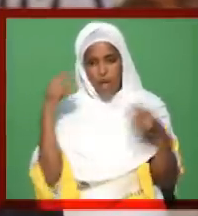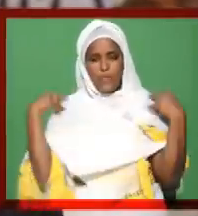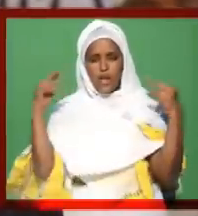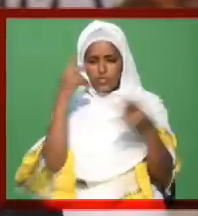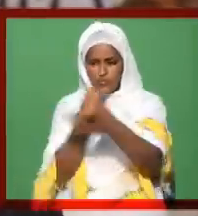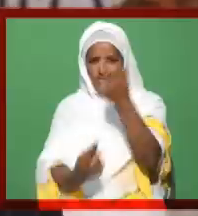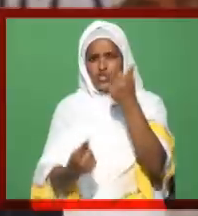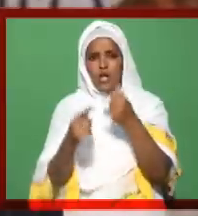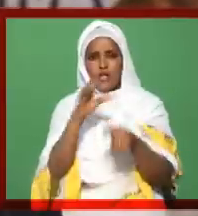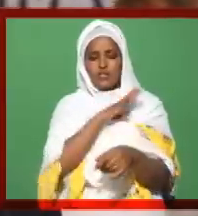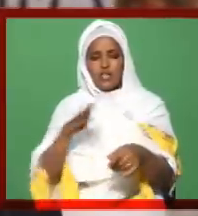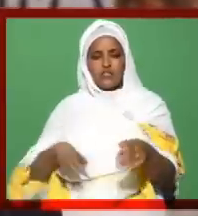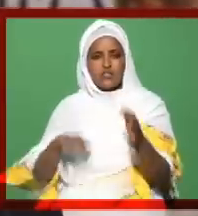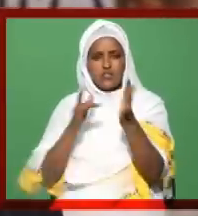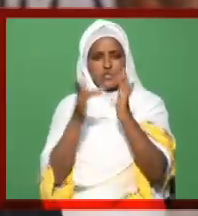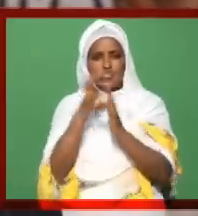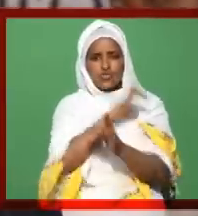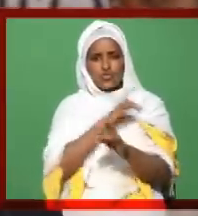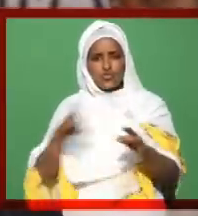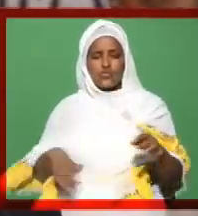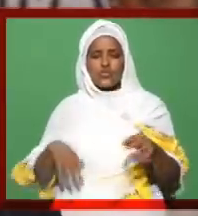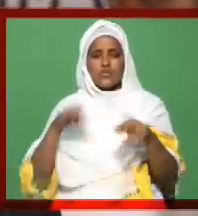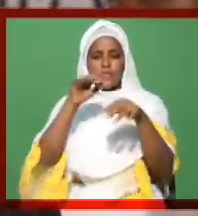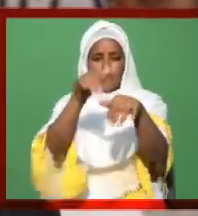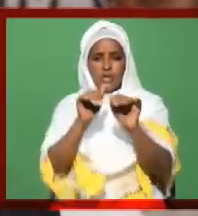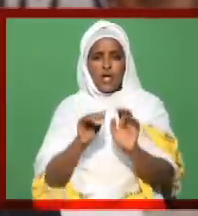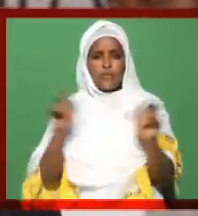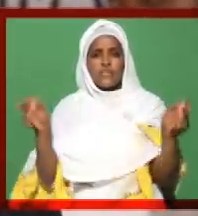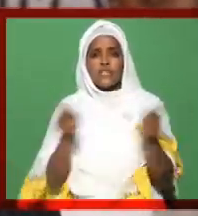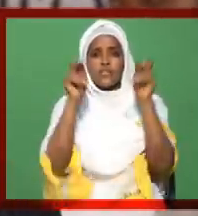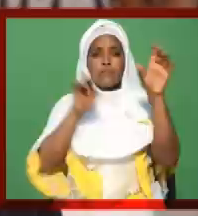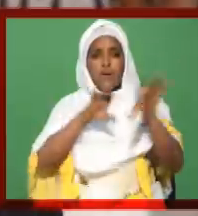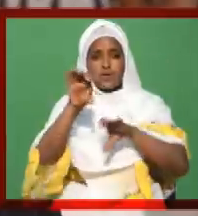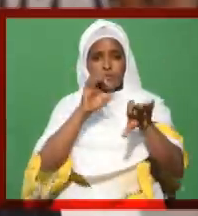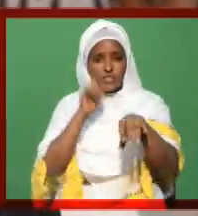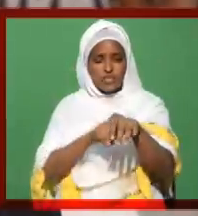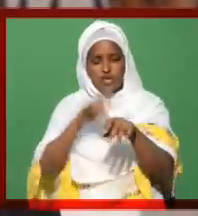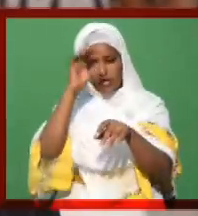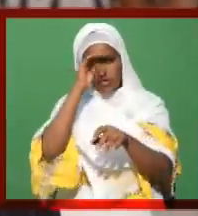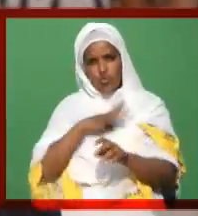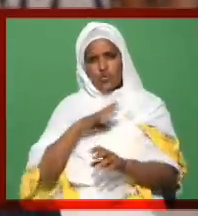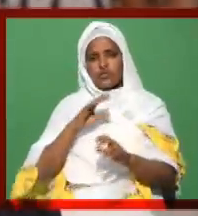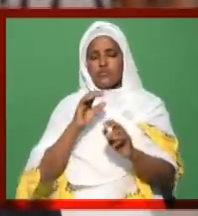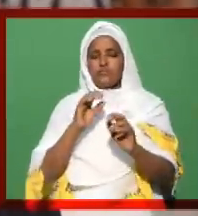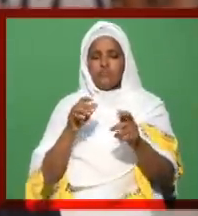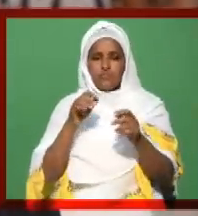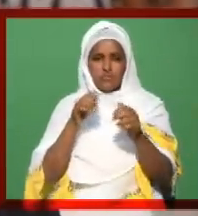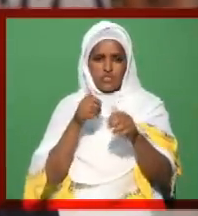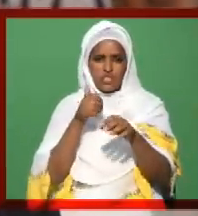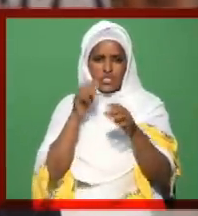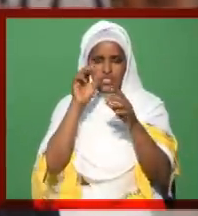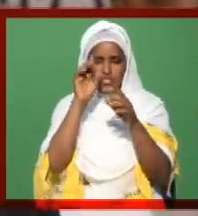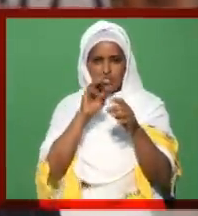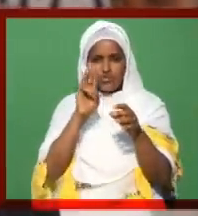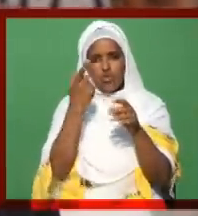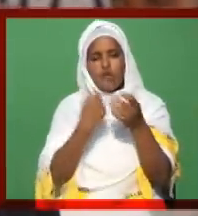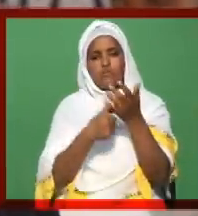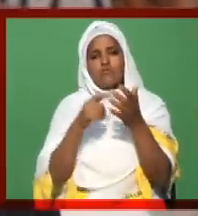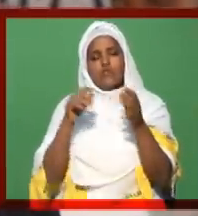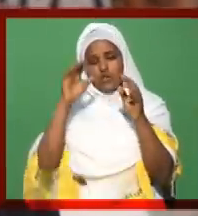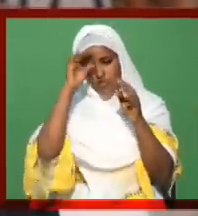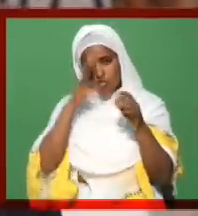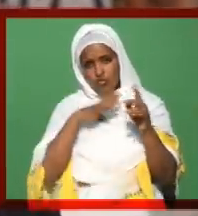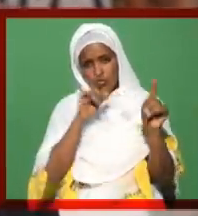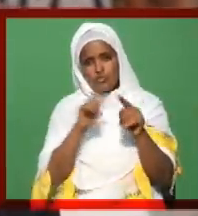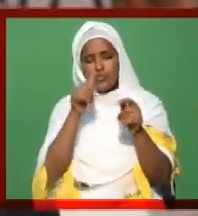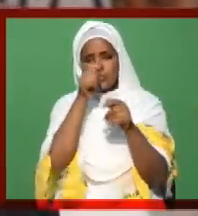ጌታችን ኢየሱስ ክርስቶስም መቃብርን ድል በነሳበት ጊዜ ለሰዎች ክሷል ለመላእክትም ደግሞ ስብሐት ለእግዚአብሔር በሰማያት ወሰላም